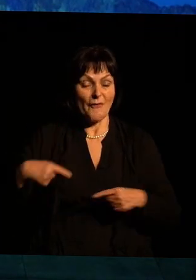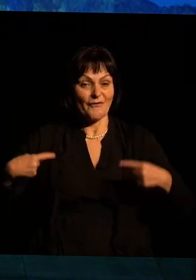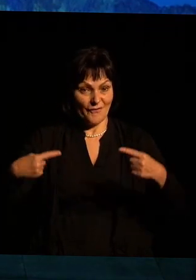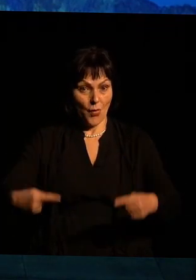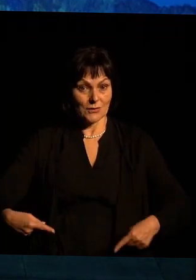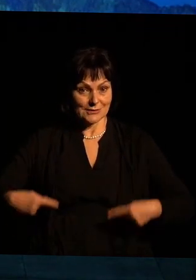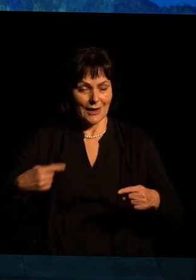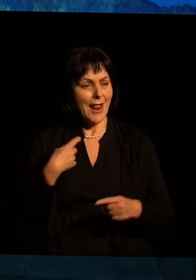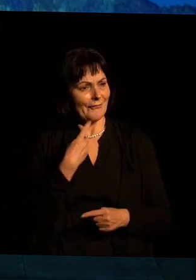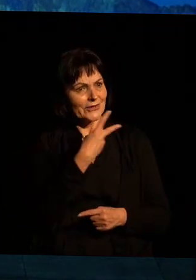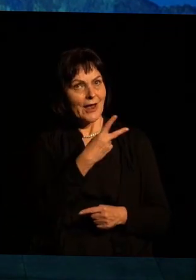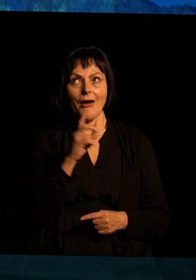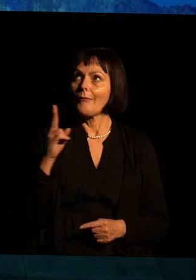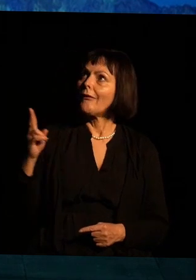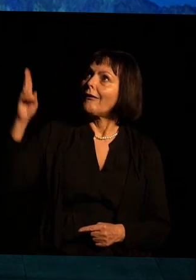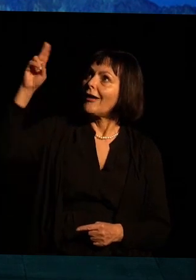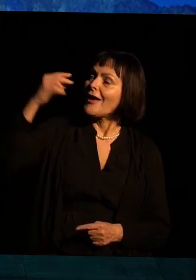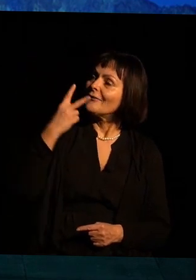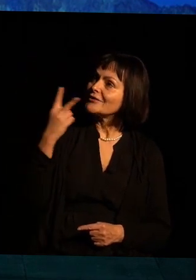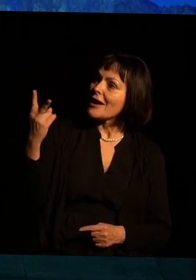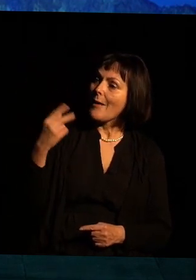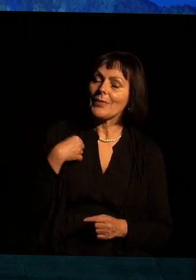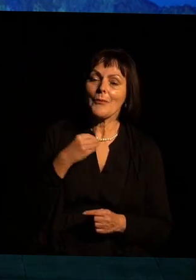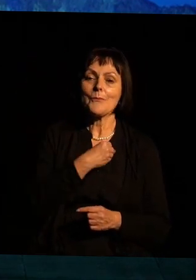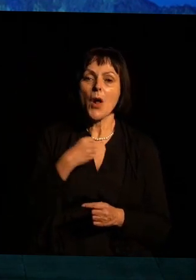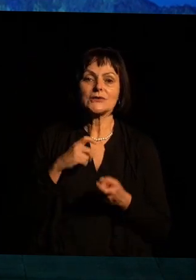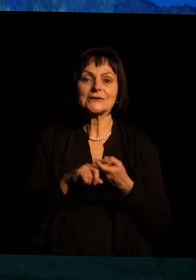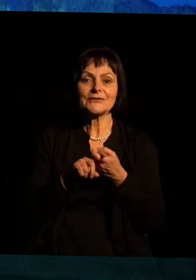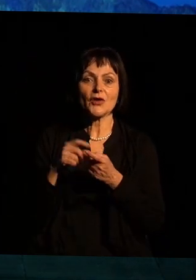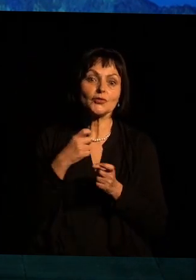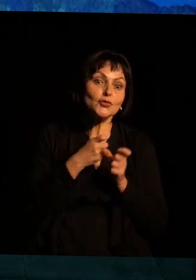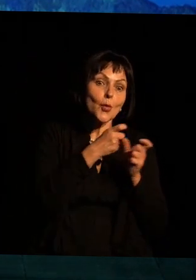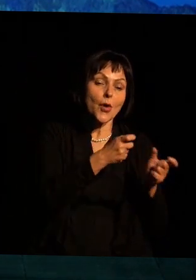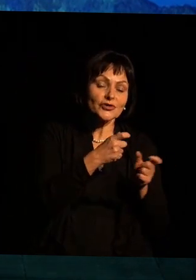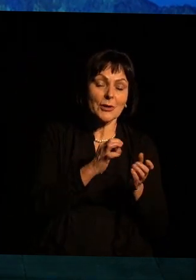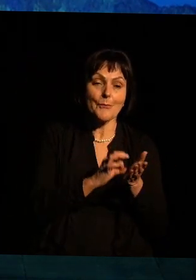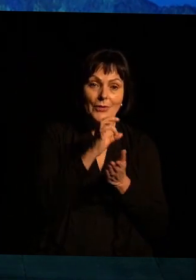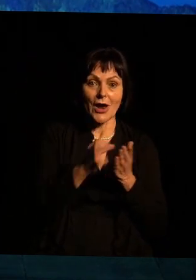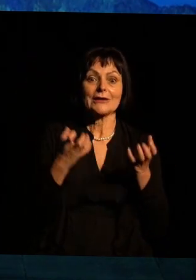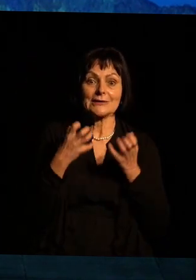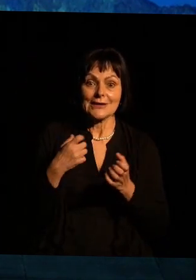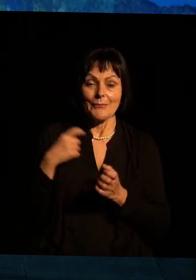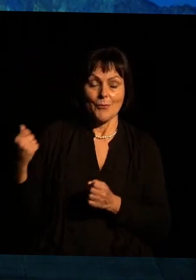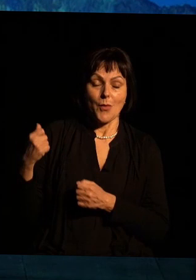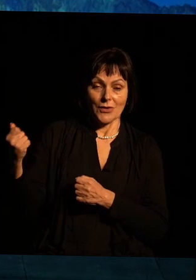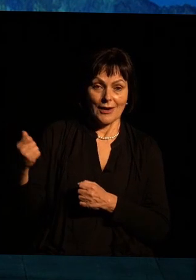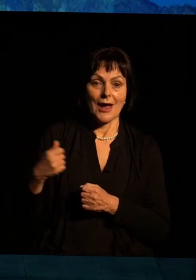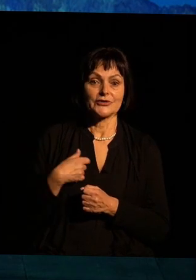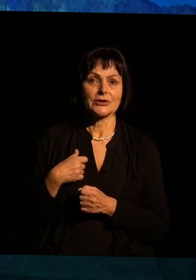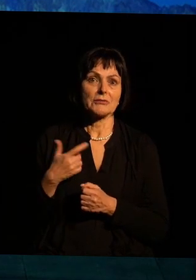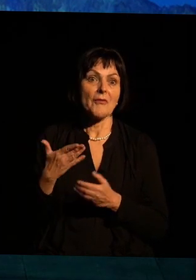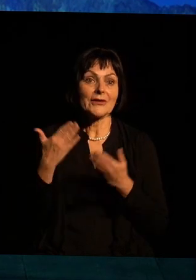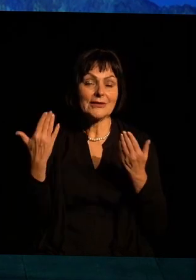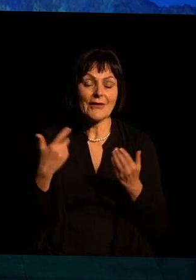wózkach, no ale z daleka widziałem te turnie Paine i później do Polskiego Związku Alpinizmu zgłosiliśmy projekt, że chcielibyśmy to zrobić. No i nie wiem,